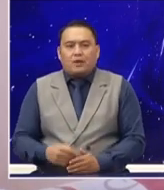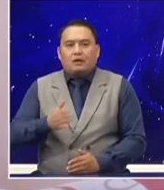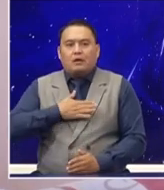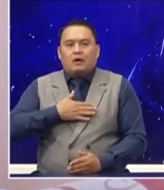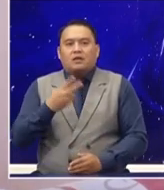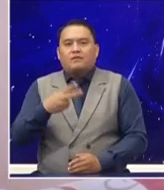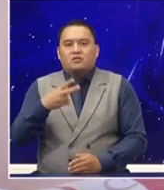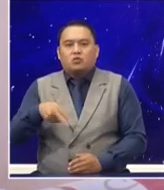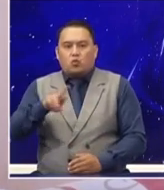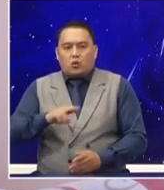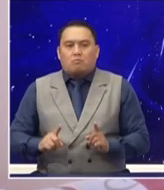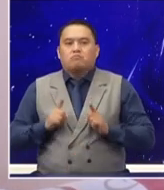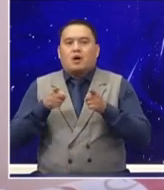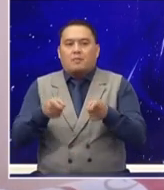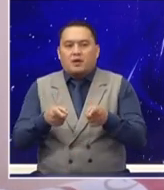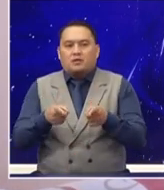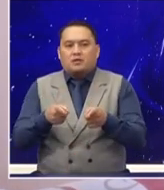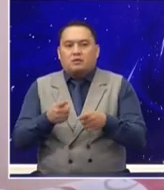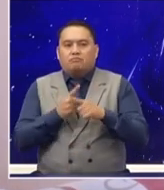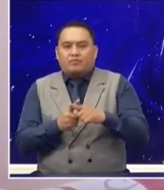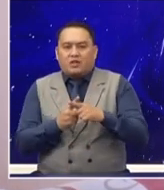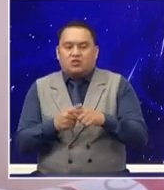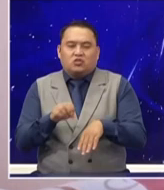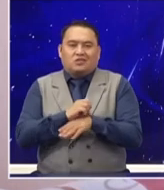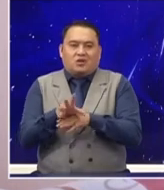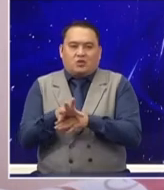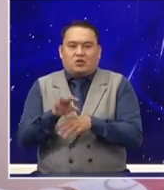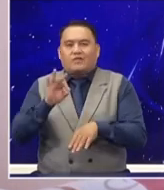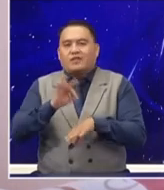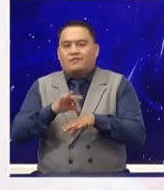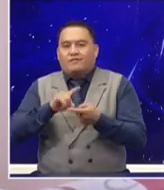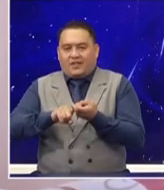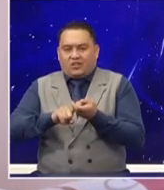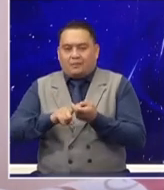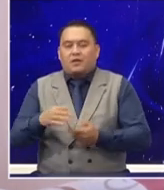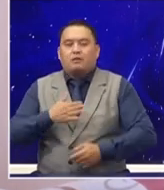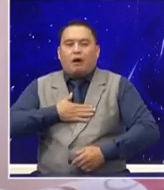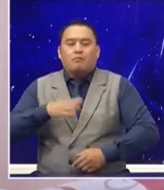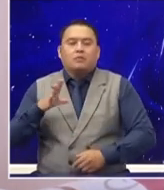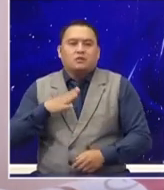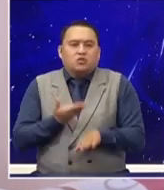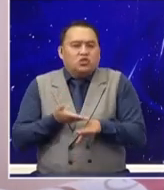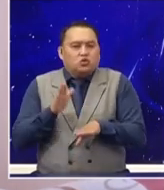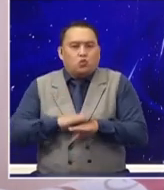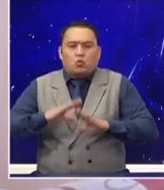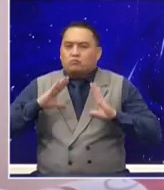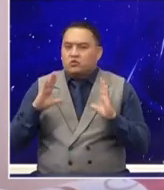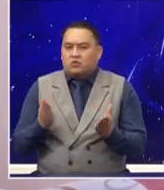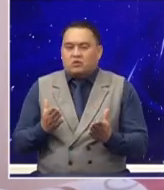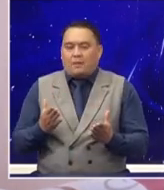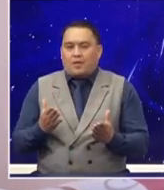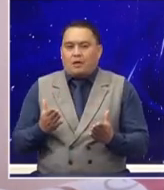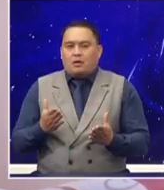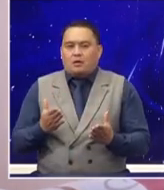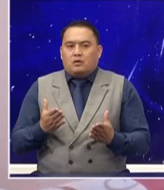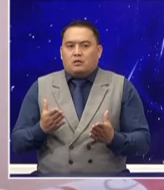сюда с положительным диагнозом. Коронавирус. Я находился в крайне тяжелом состоянии